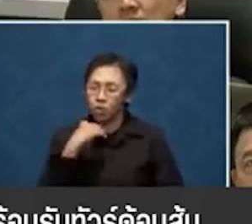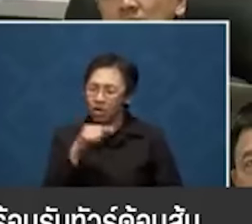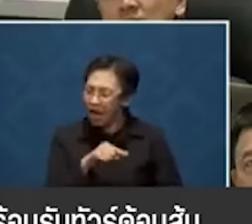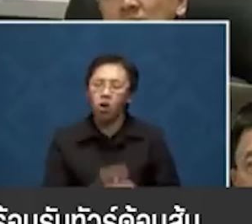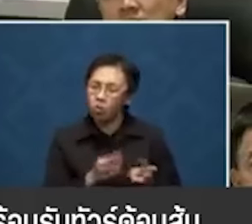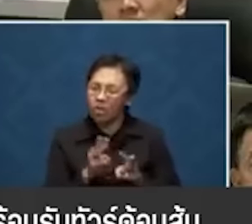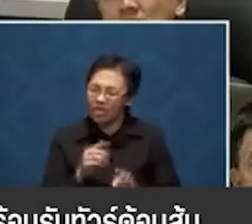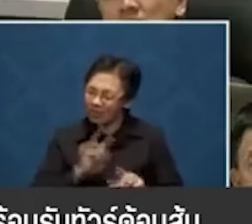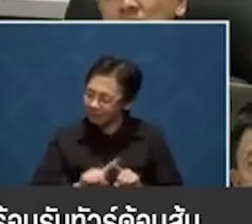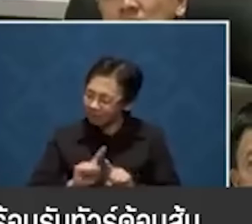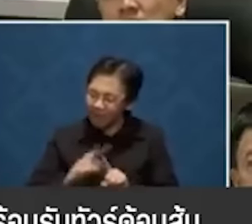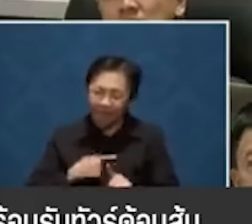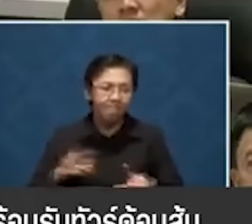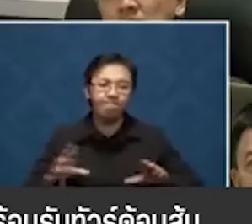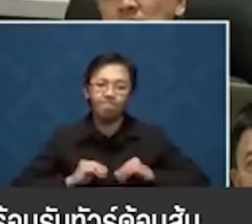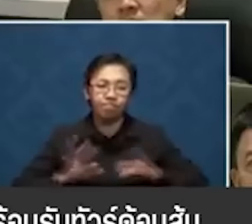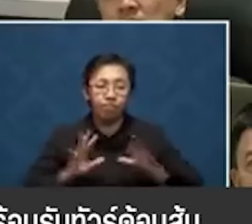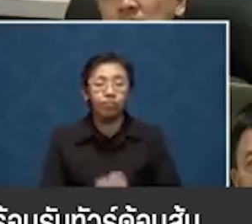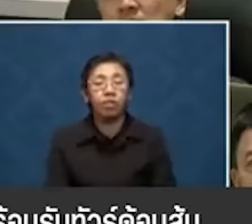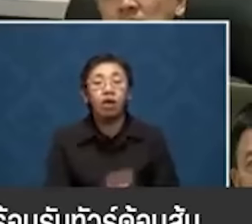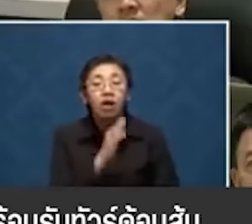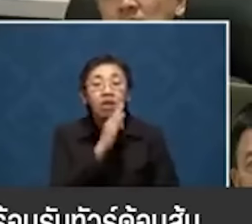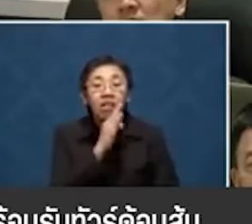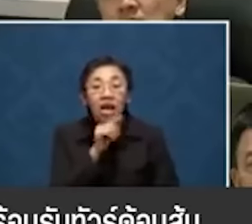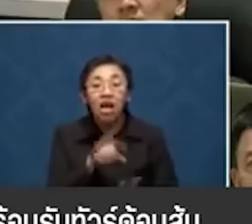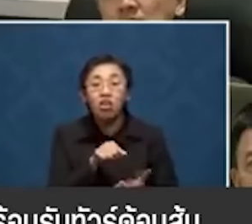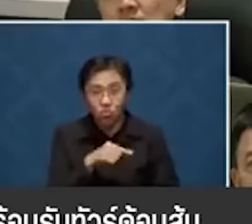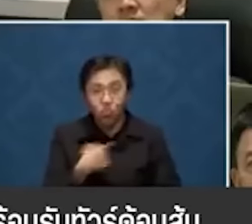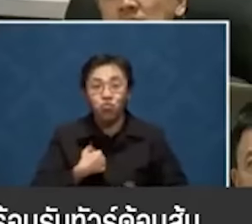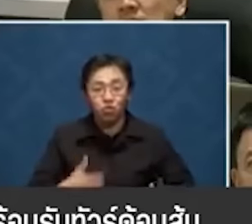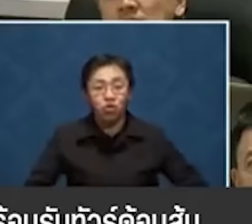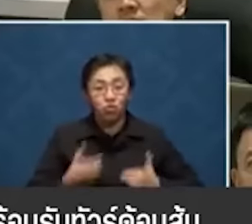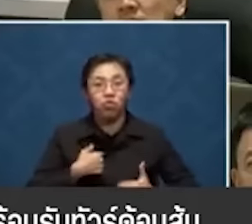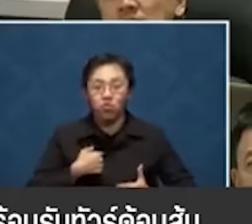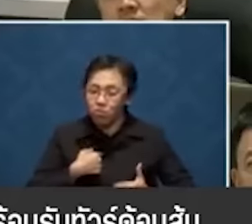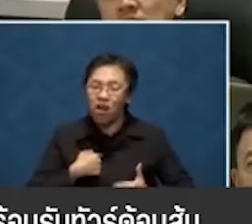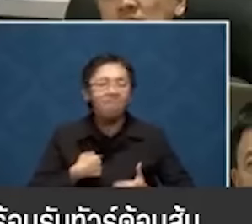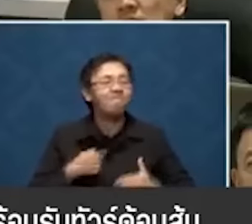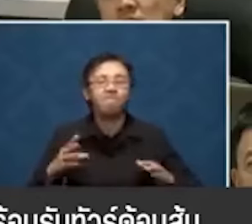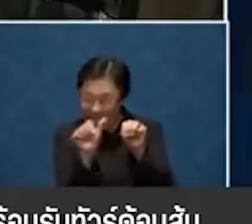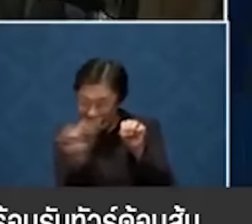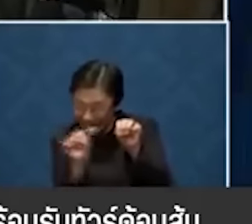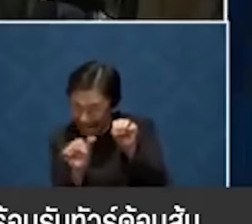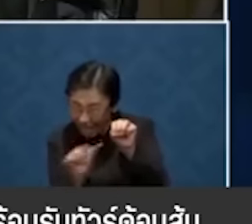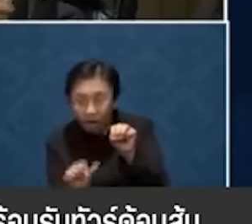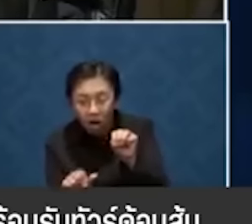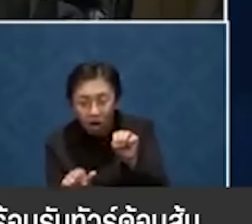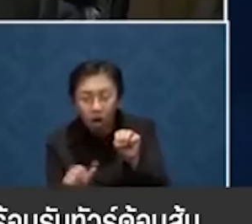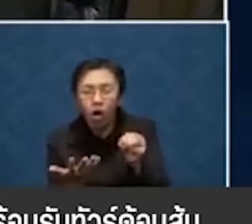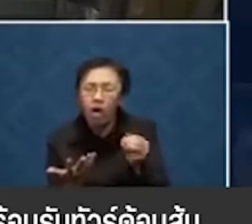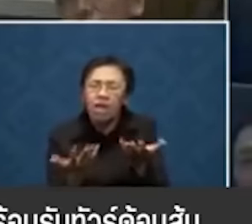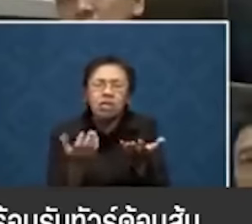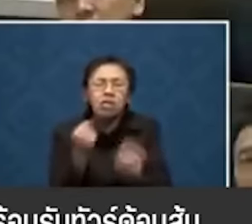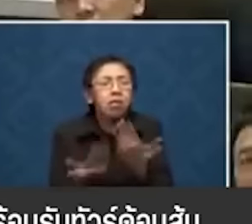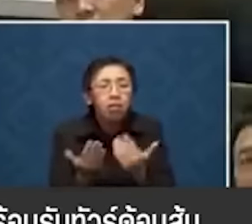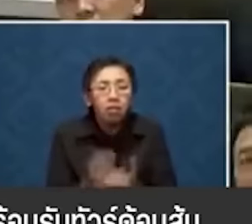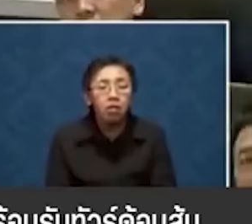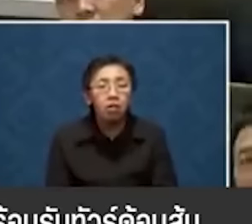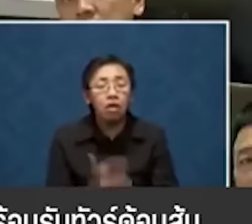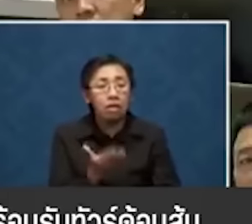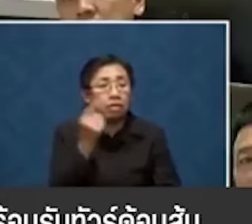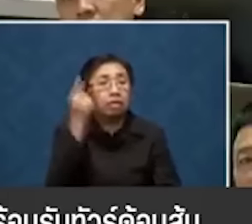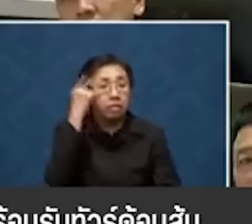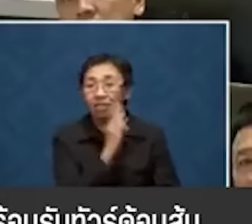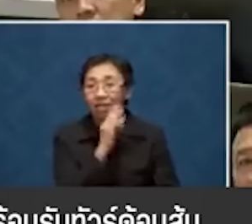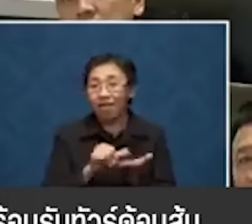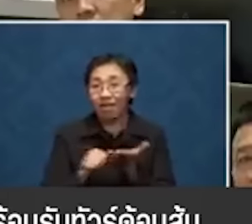ทุกทางตราบใดที่ยังมีชีวิตอยู่ครับ ค่ะสำหรับประวัติของชาดาไทเศษนั้นเป็นครอบครัวมุสลิม